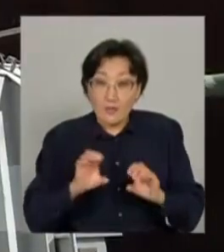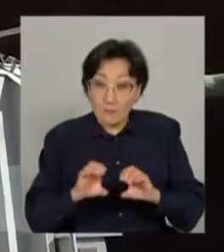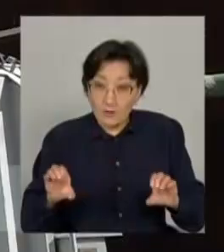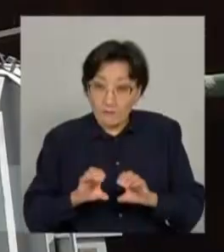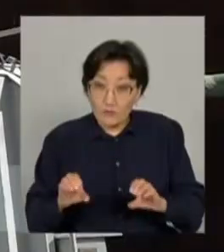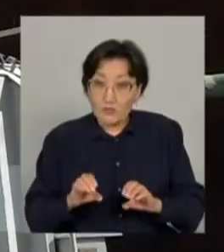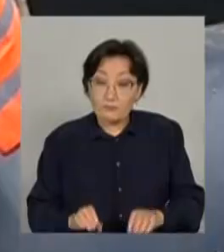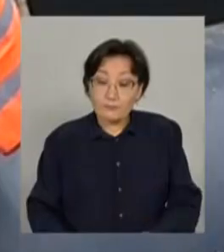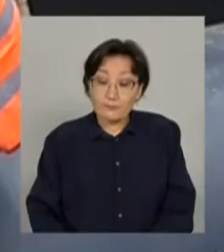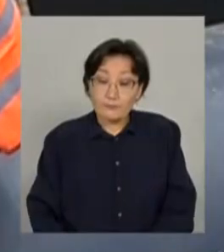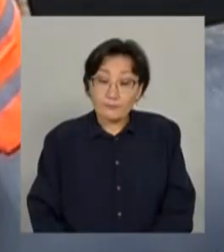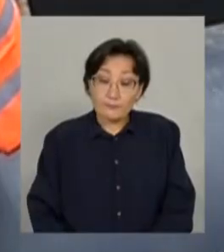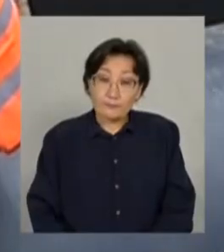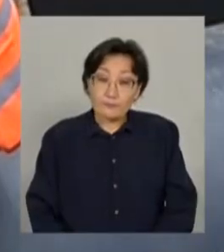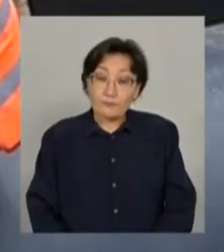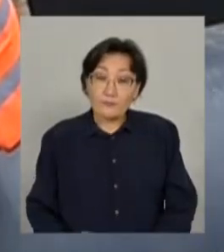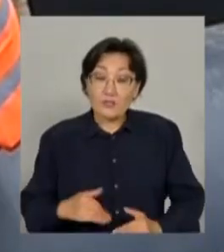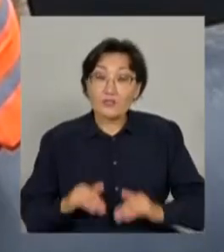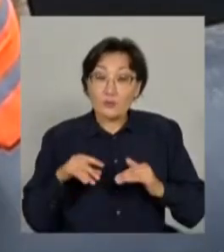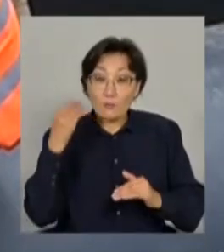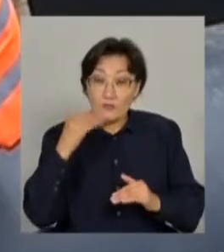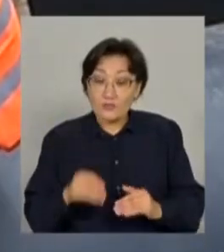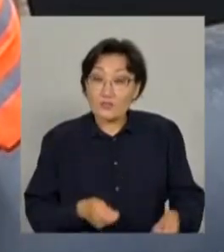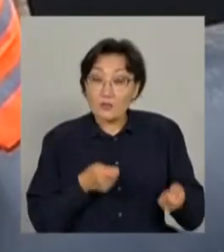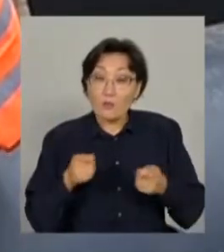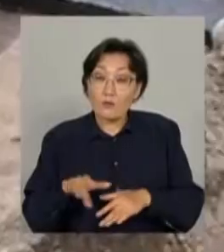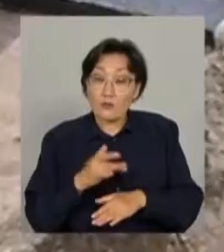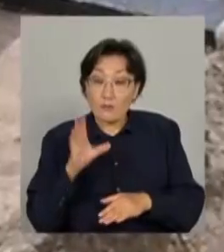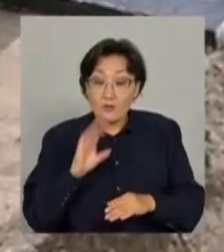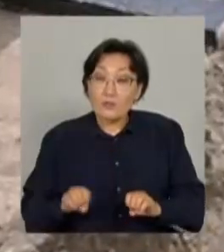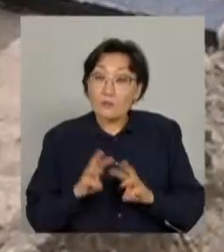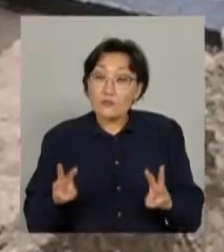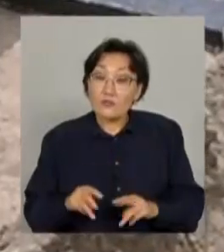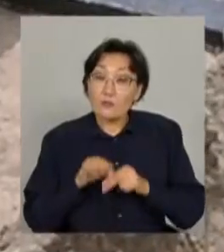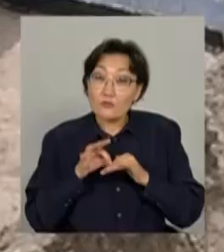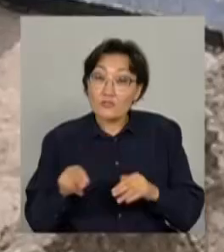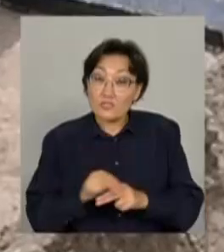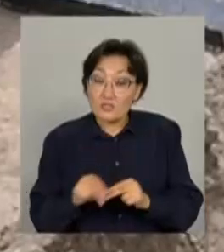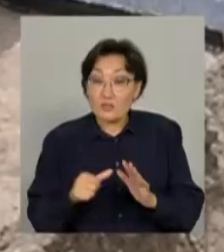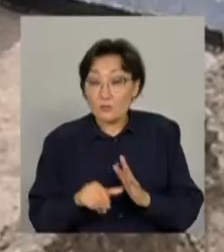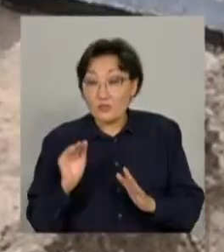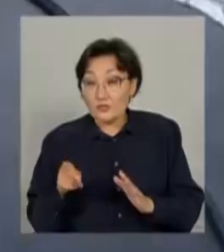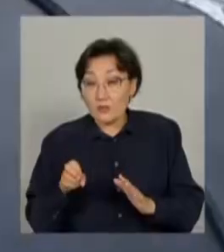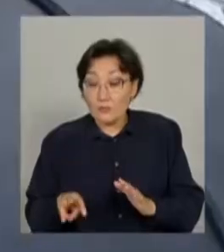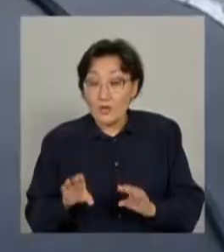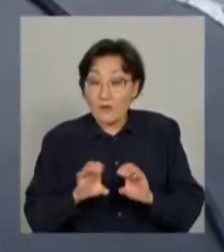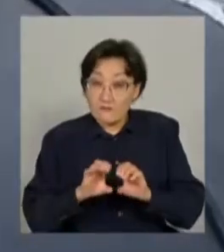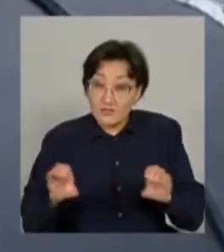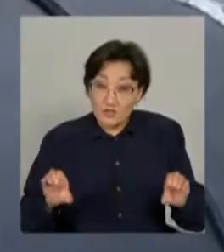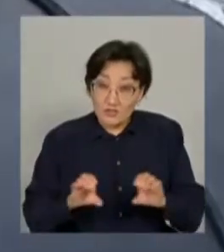сетей. Для повышения качества поставки услуг водоснабжения проводится реконструкция более 6 километров водопроводных